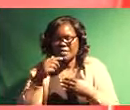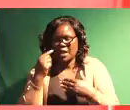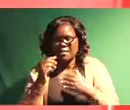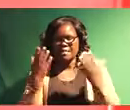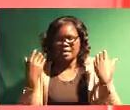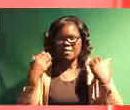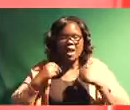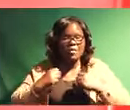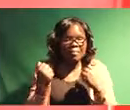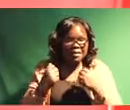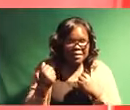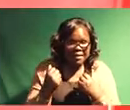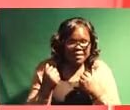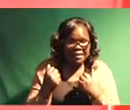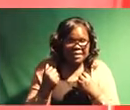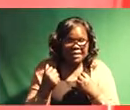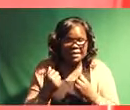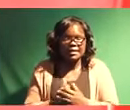Meru ibo weretu eh?